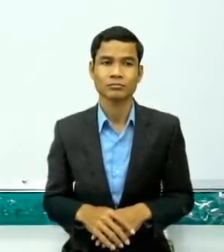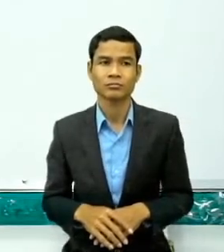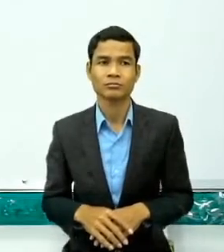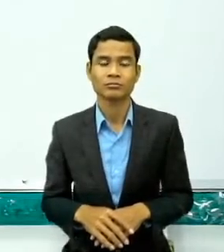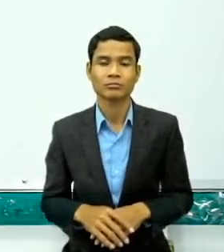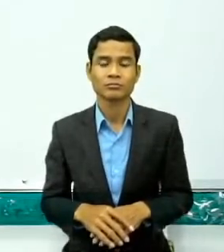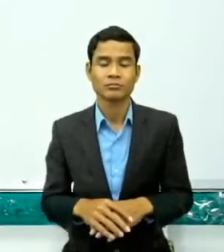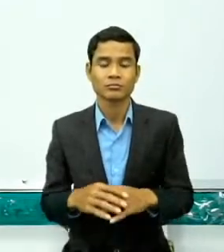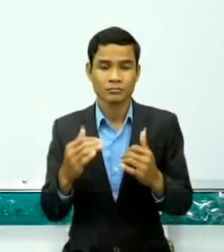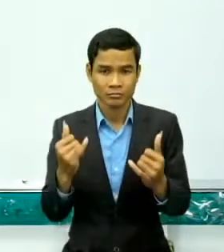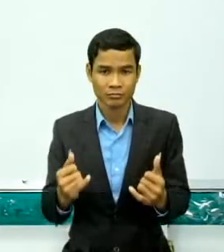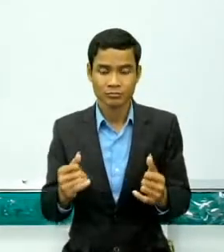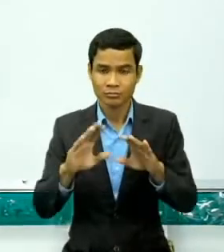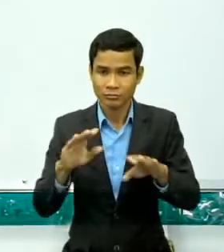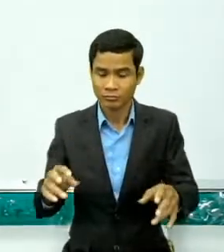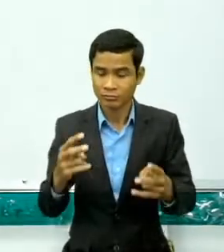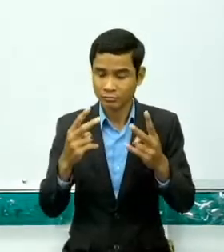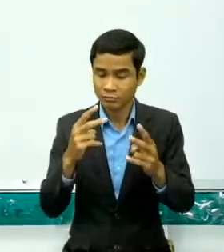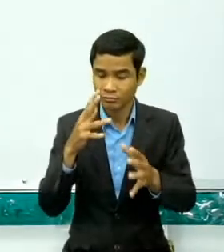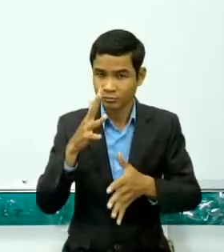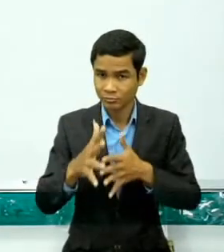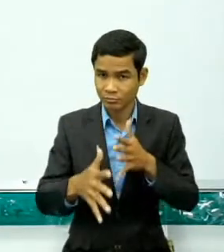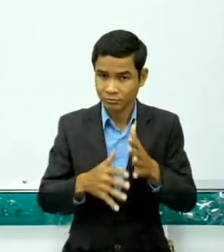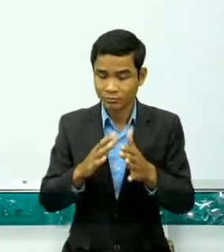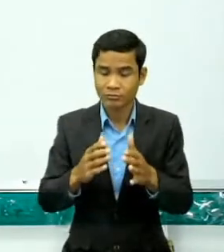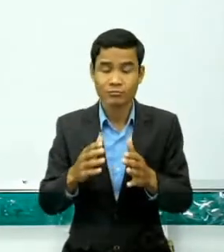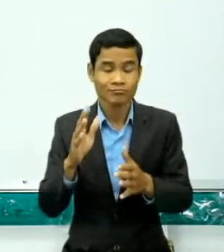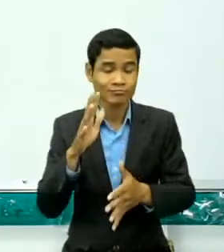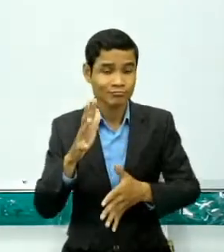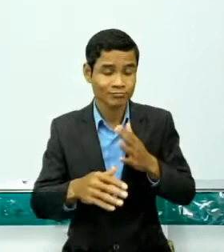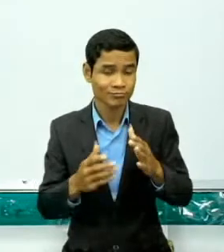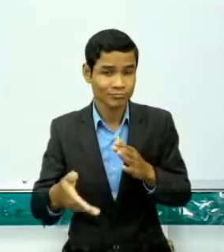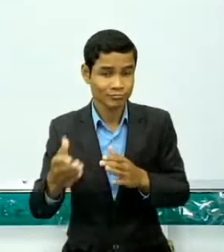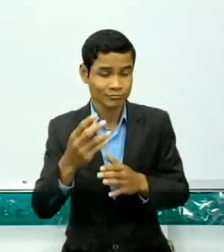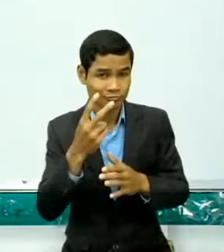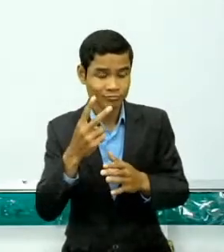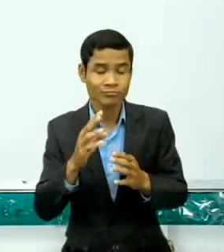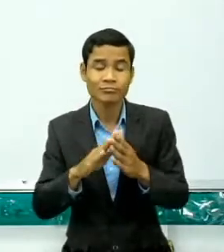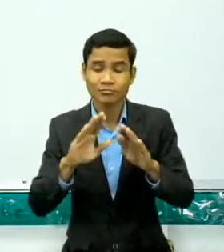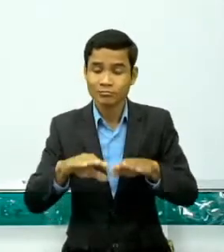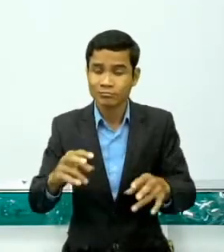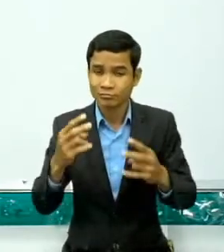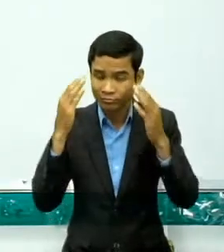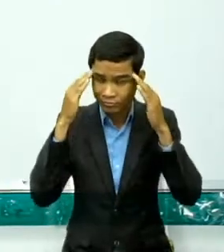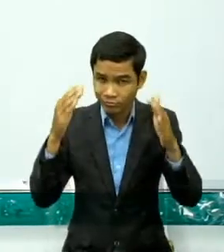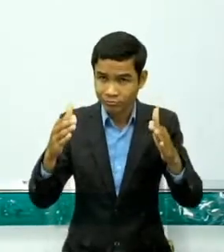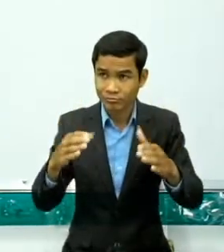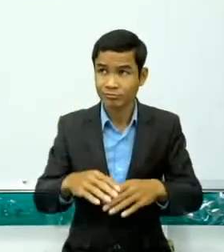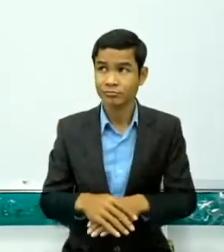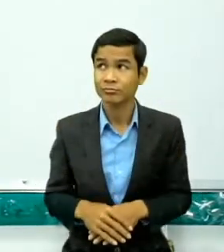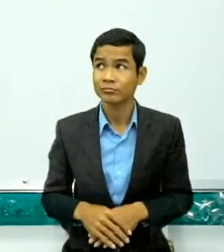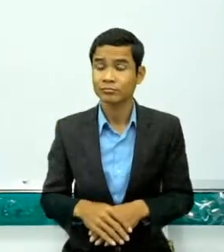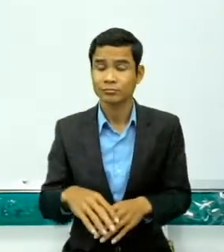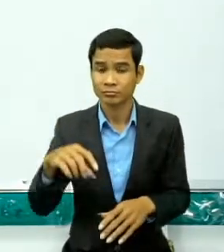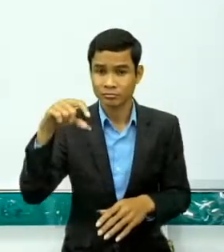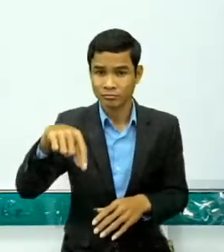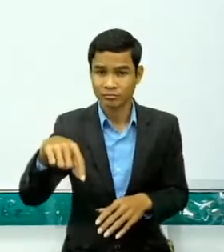ចាឥឡូវកូនមើលអ្នកគ្រូអានឲ្យកូនសិនណាឲ្យកូនស្ដាប់កូនមើលទាំងអស់គ្នា